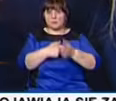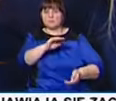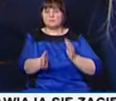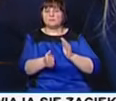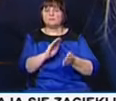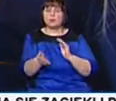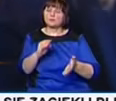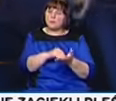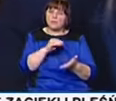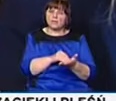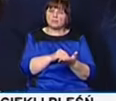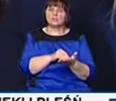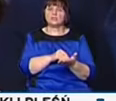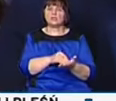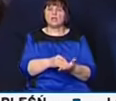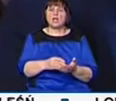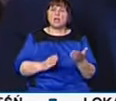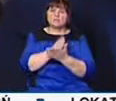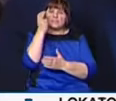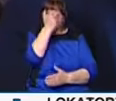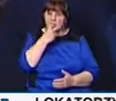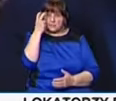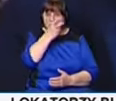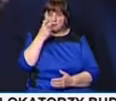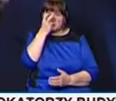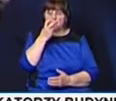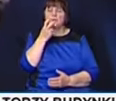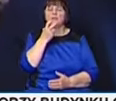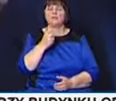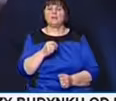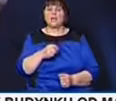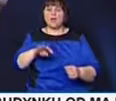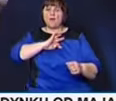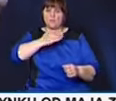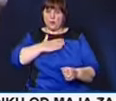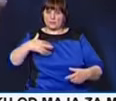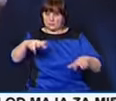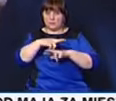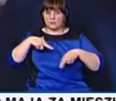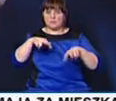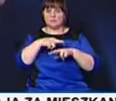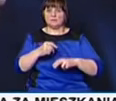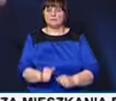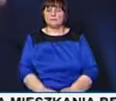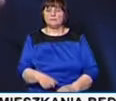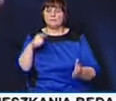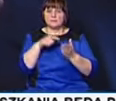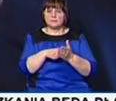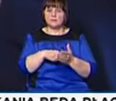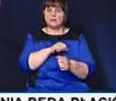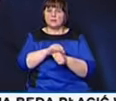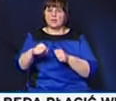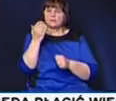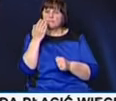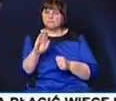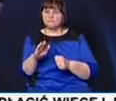sposób praktyczny, przez zainteresowanie własną rodziną, to wtedy jest coś